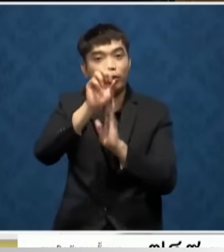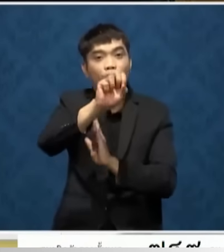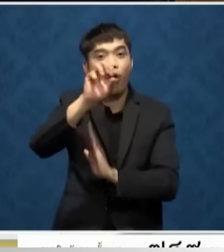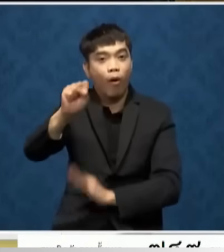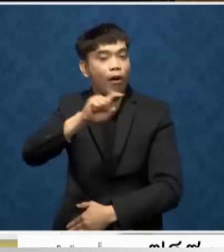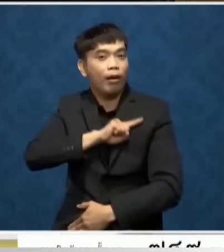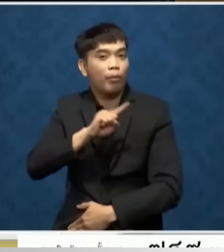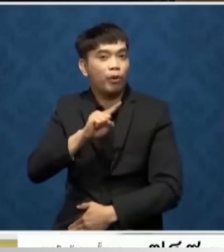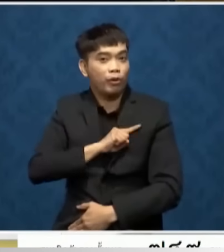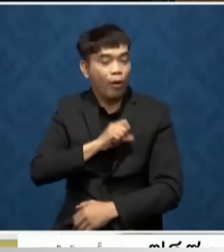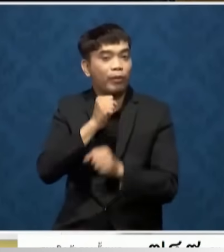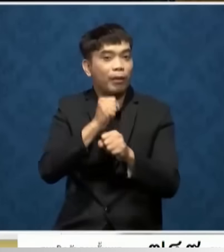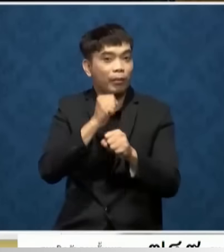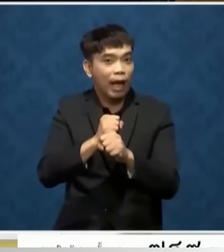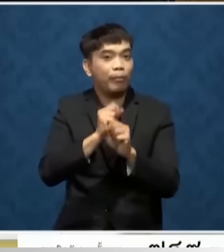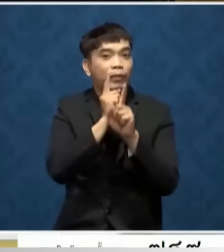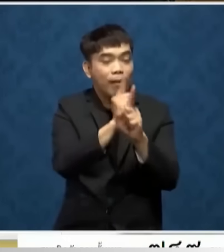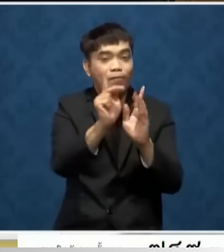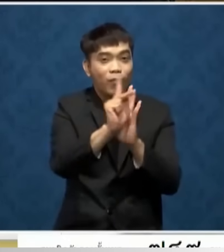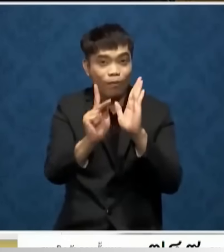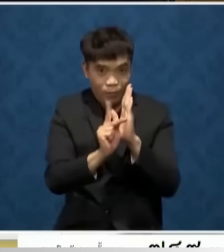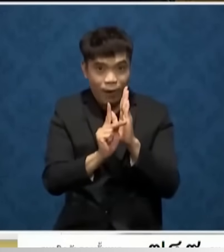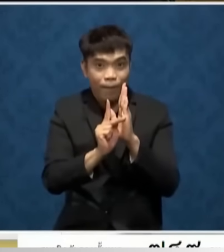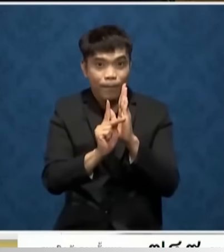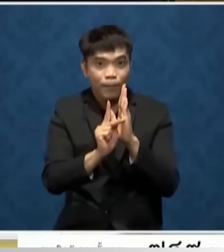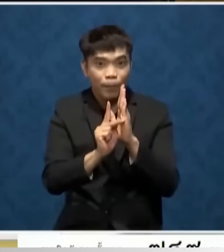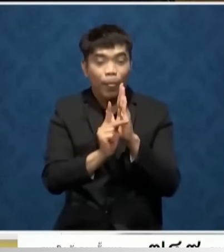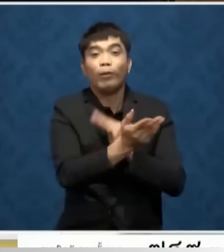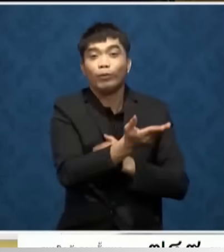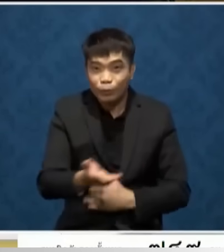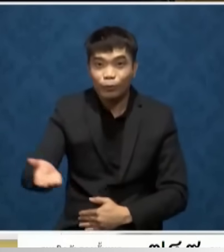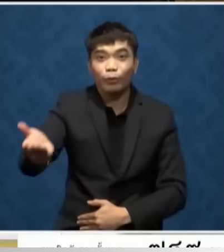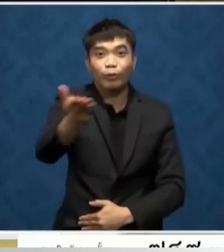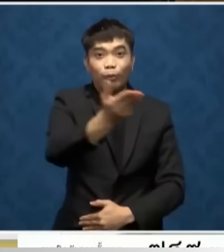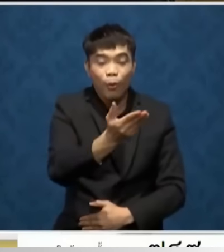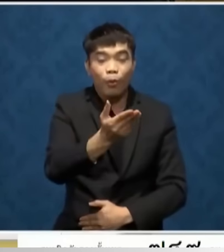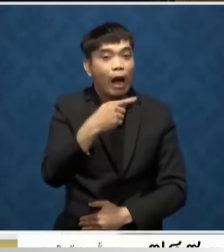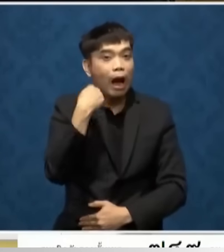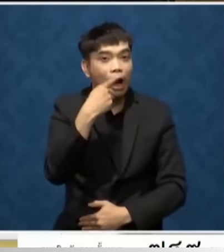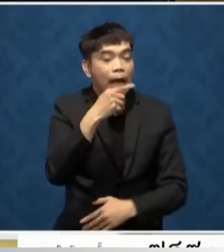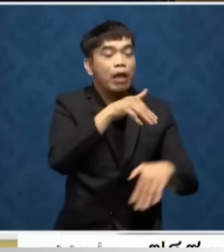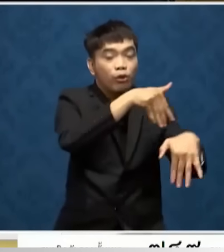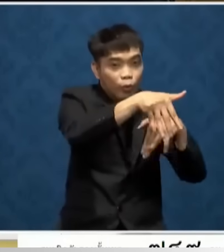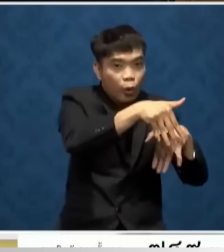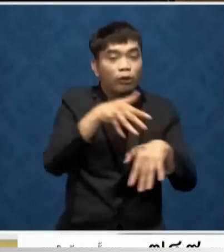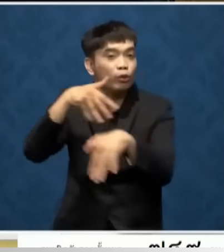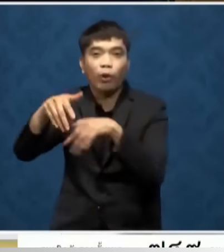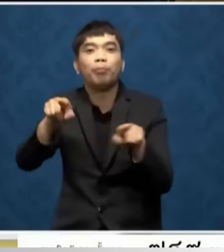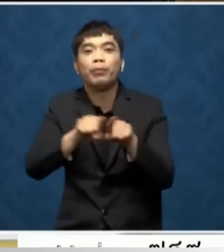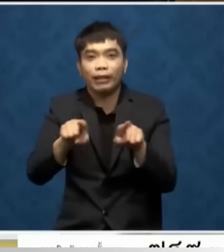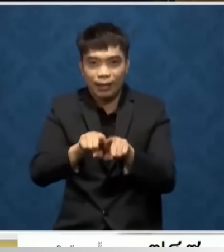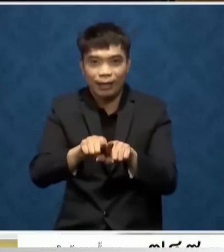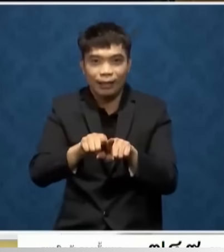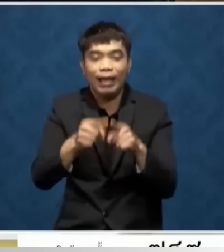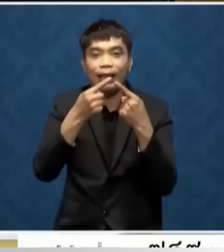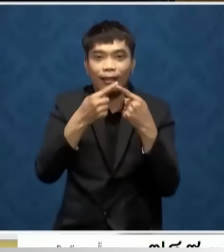ที่ตามรัฐธรรมนูญในวันนี้เราต่างมีฐานที่มาจากประชาชนเพียงแต่แตกต่